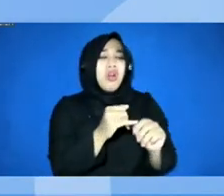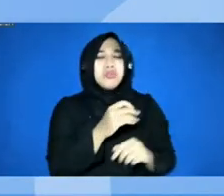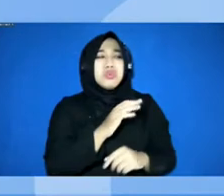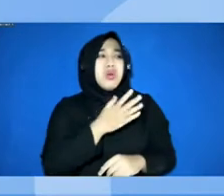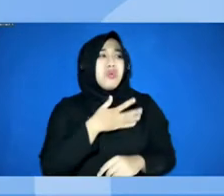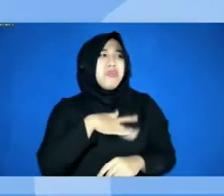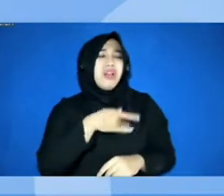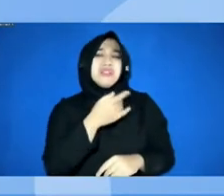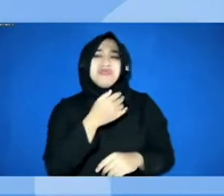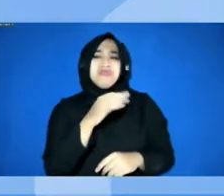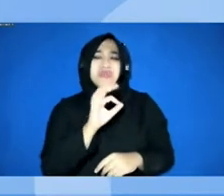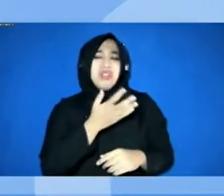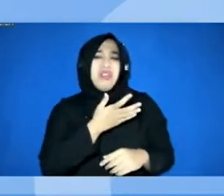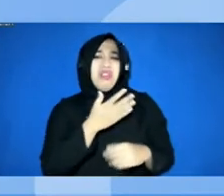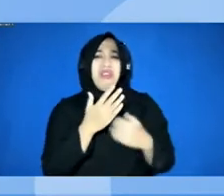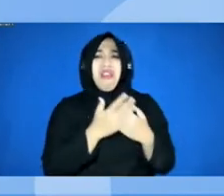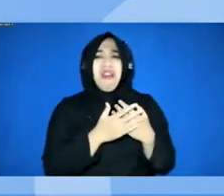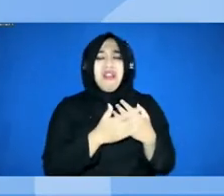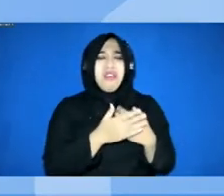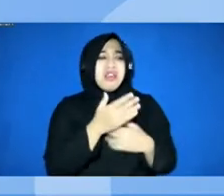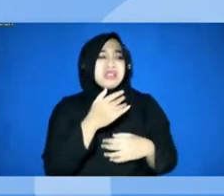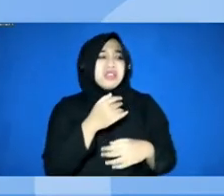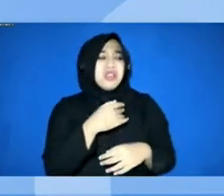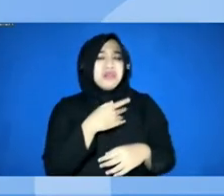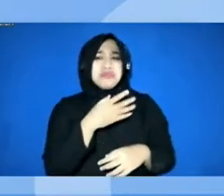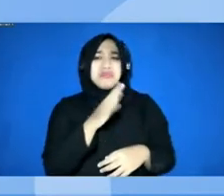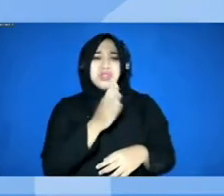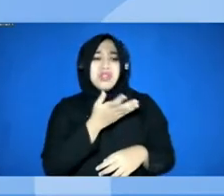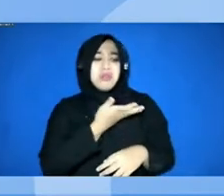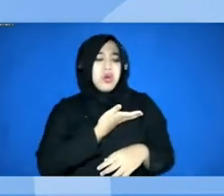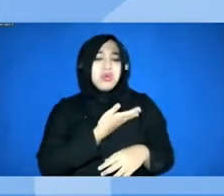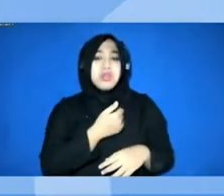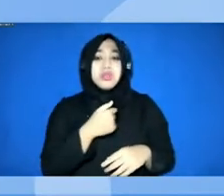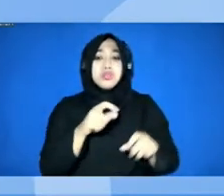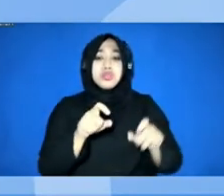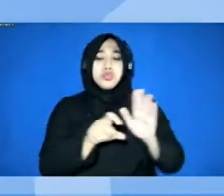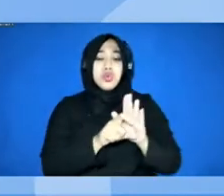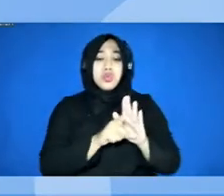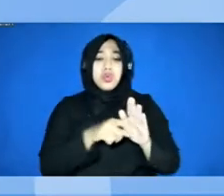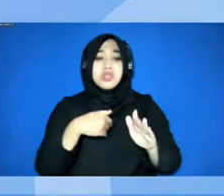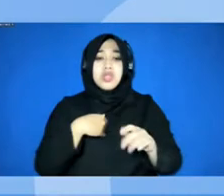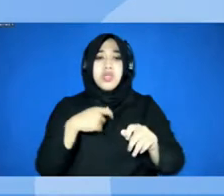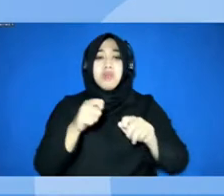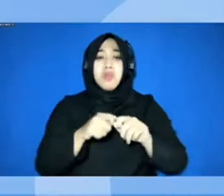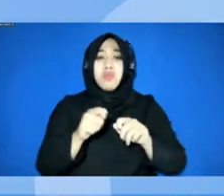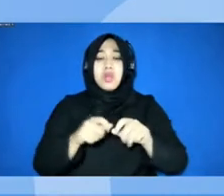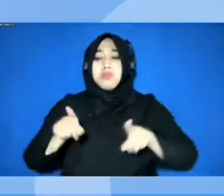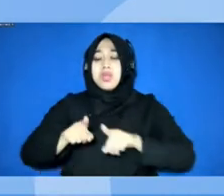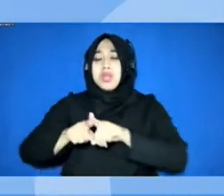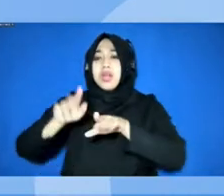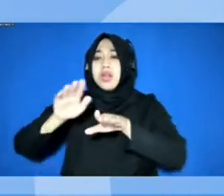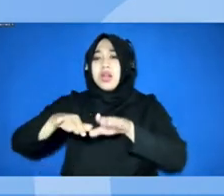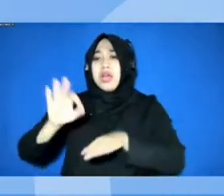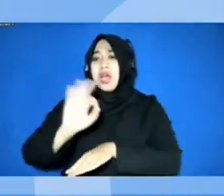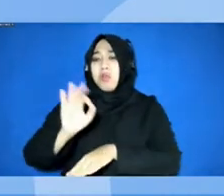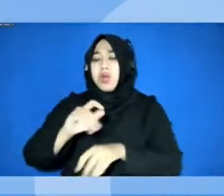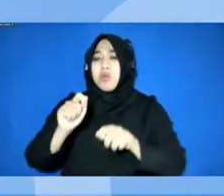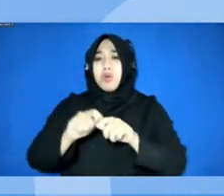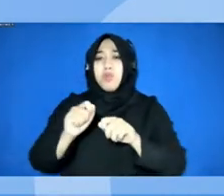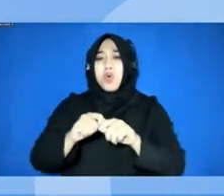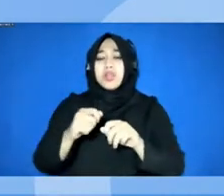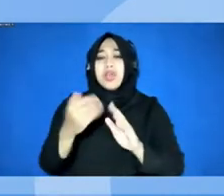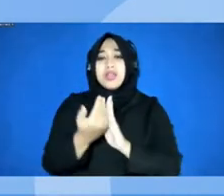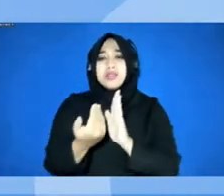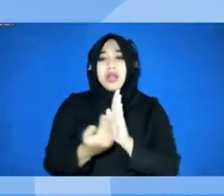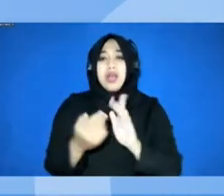ya. Dia ngebayangin, bayangin ada kalau saya mau nikahkan anak terus nggak boleh bikin hajatan. Nah akhirnya pada saat kemudian minta